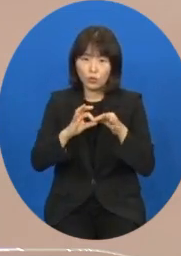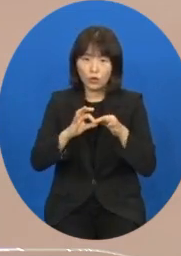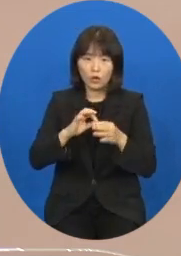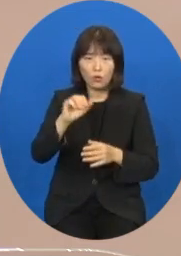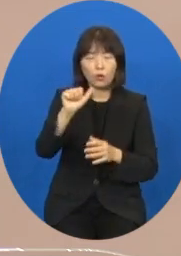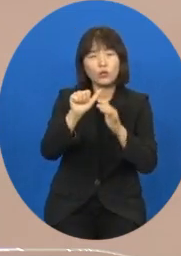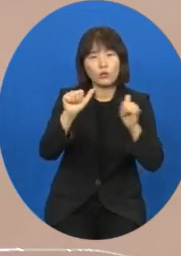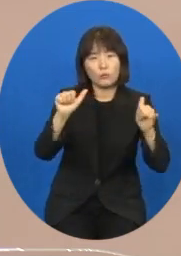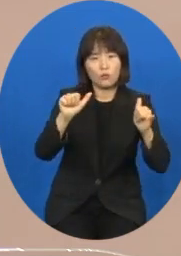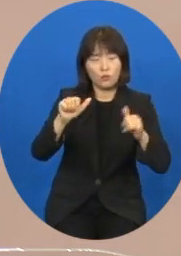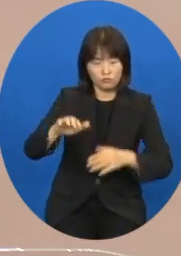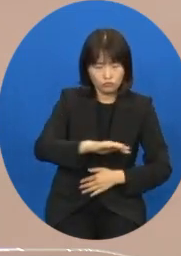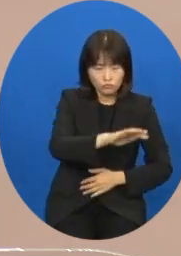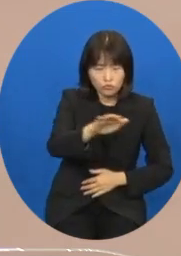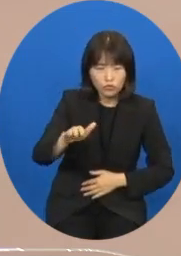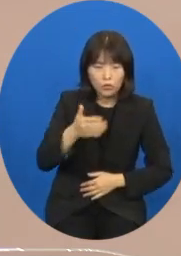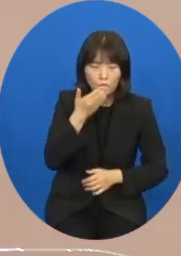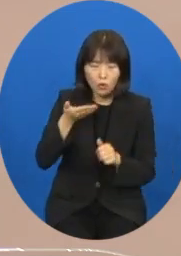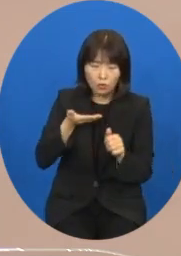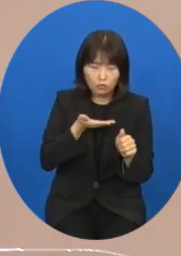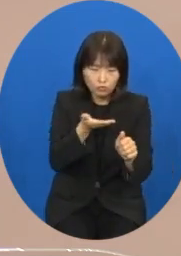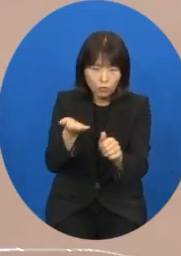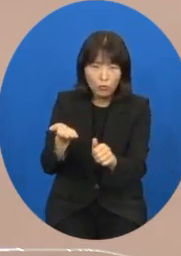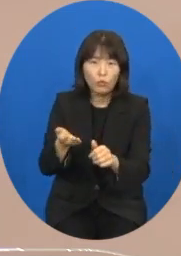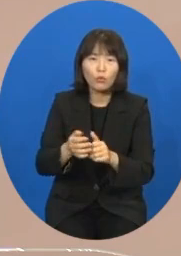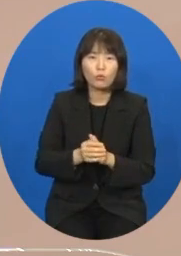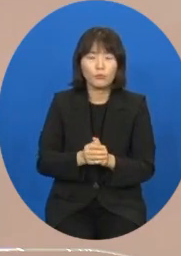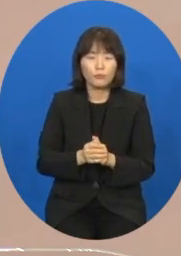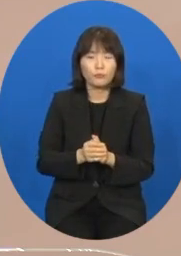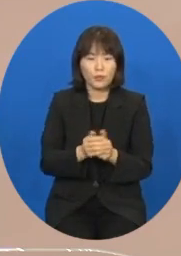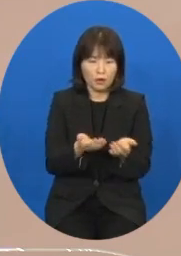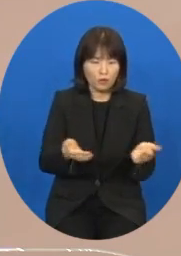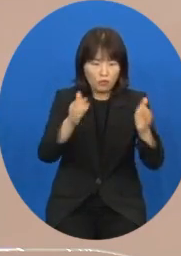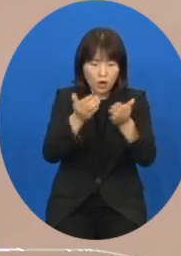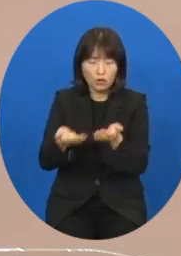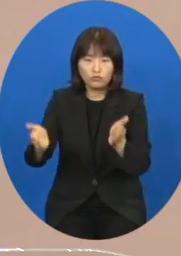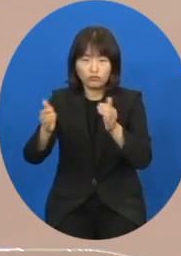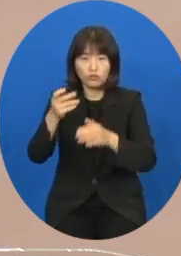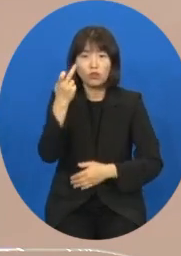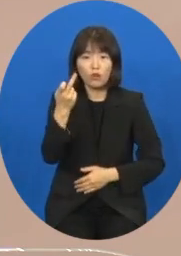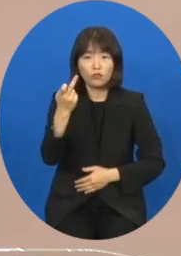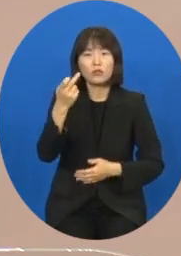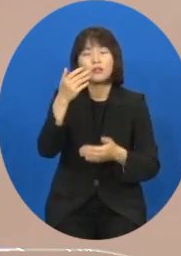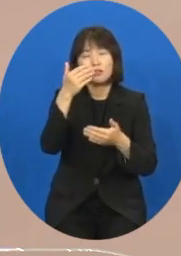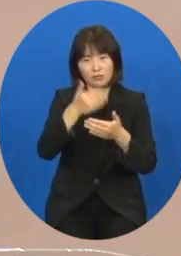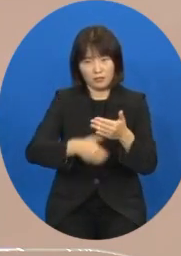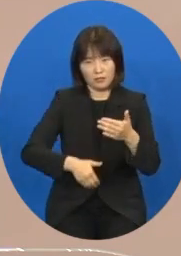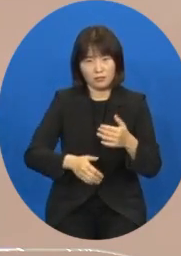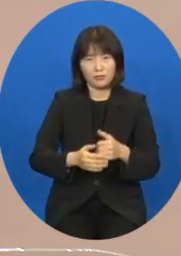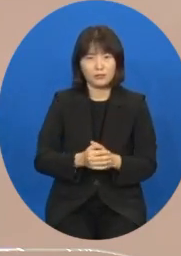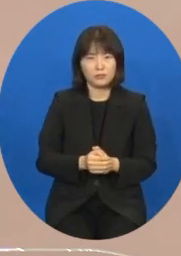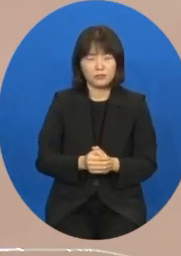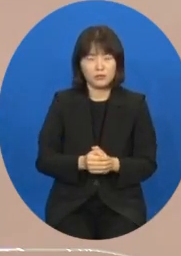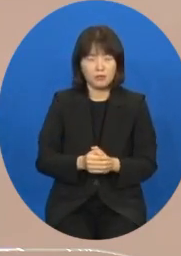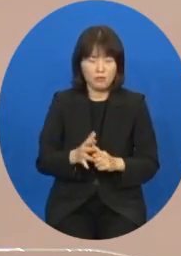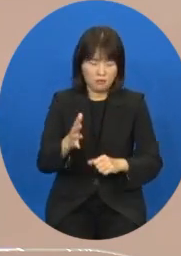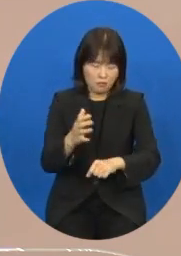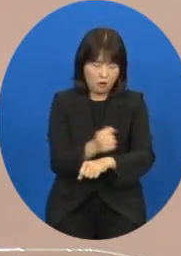5천명의 무리를 먹이고 그리고 열두 광주리를 남깁니다. 그 엄청난 일을 하신